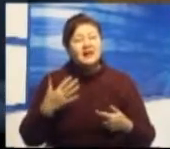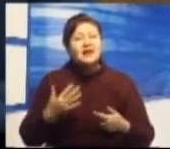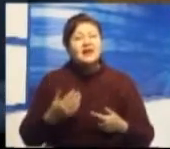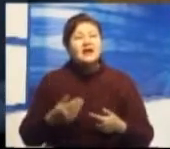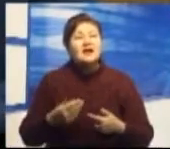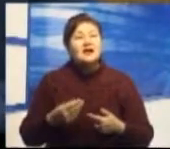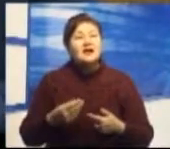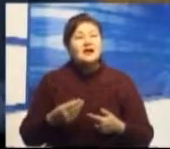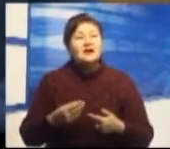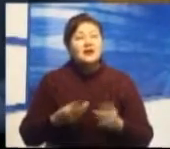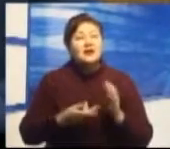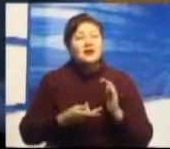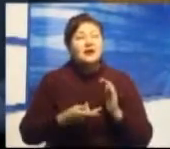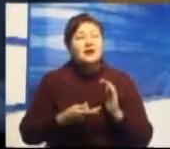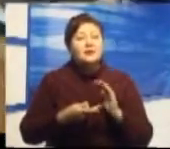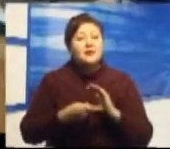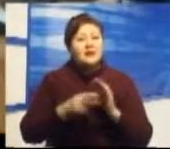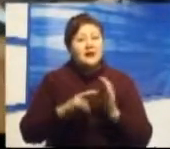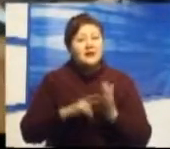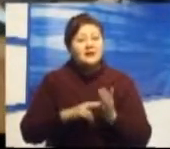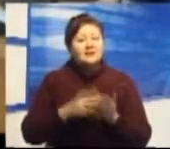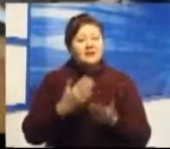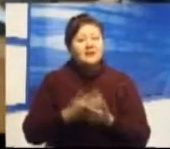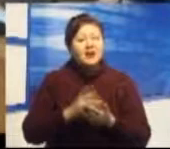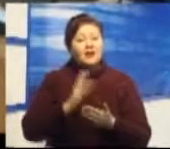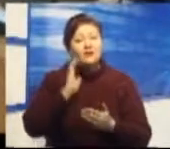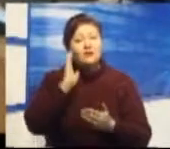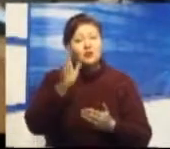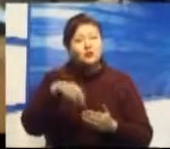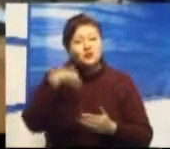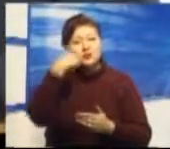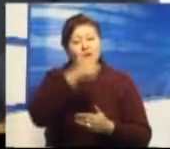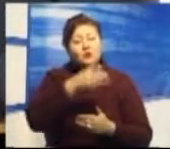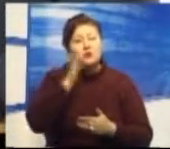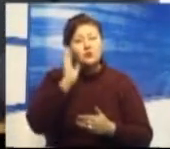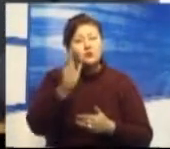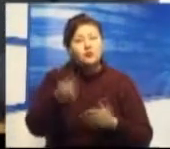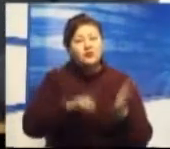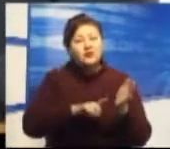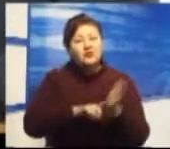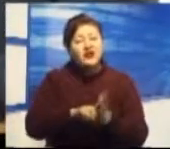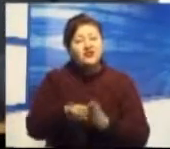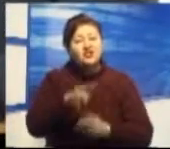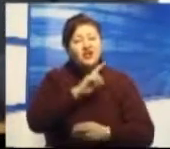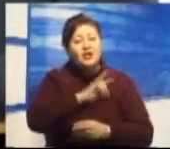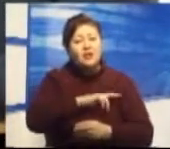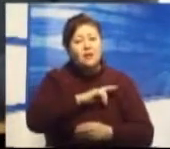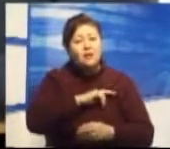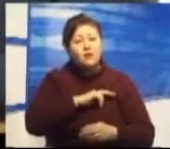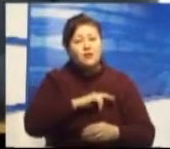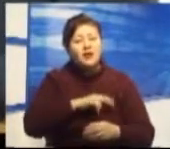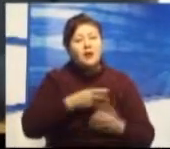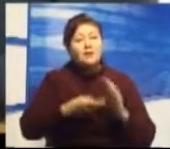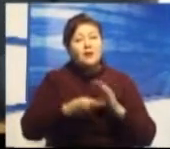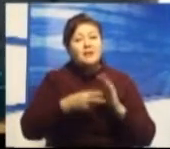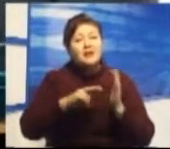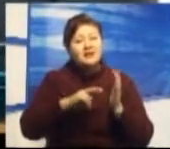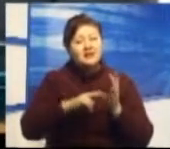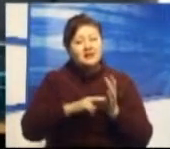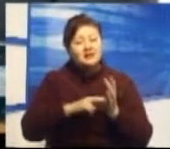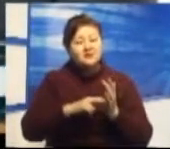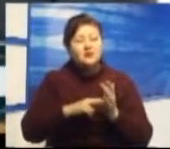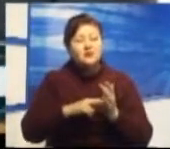Бекітілген бірқатар жобаларды қаржыландыру алдағы жылы басталмақ. На 2018 год планируется